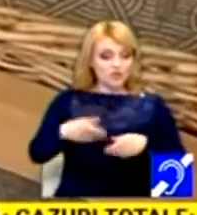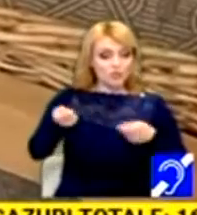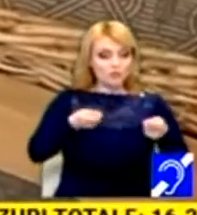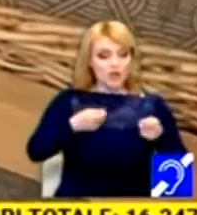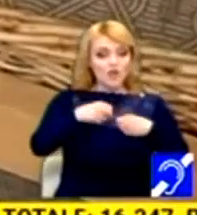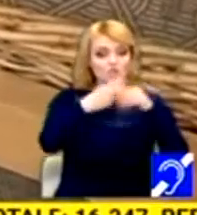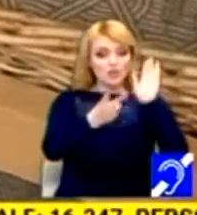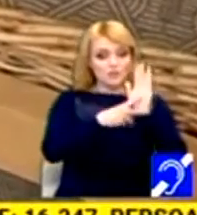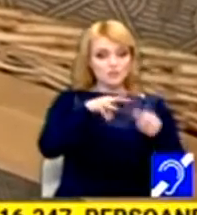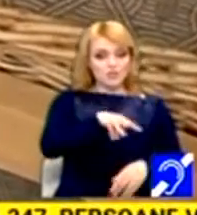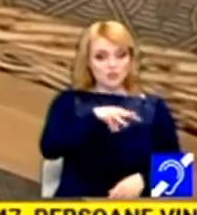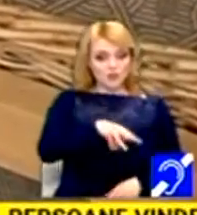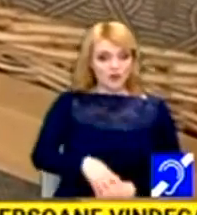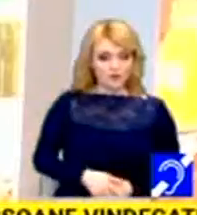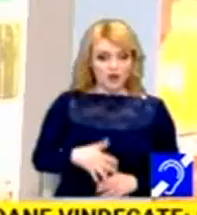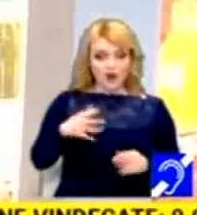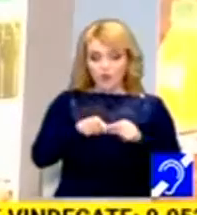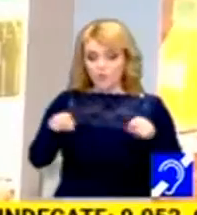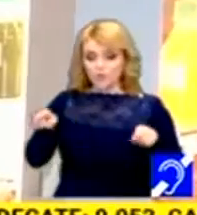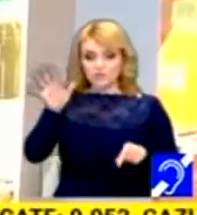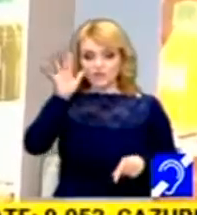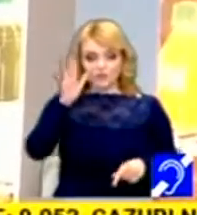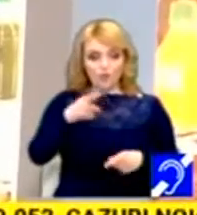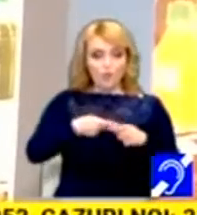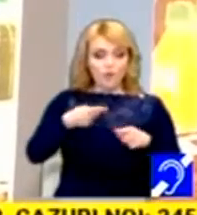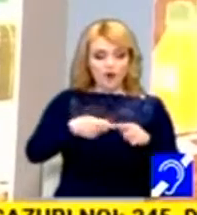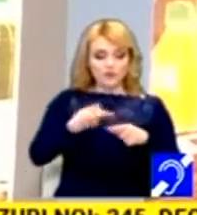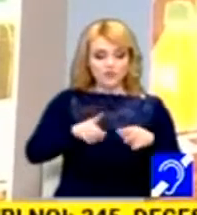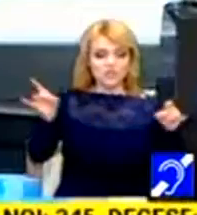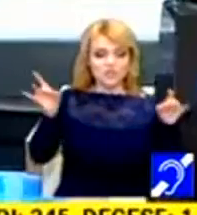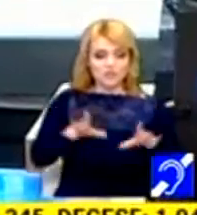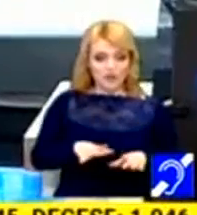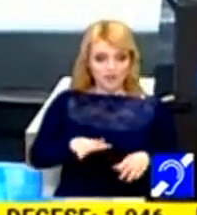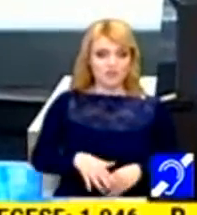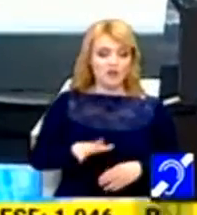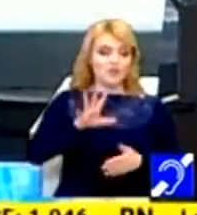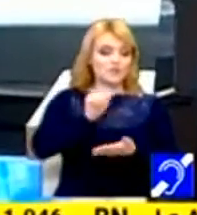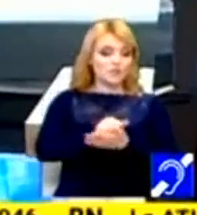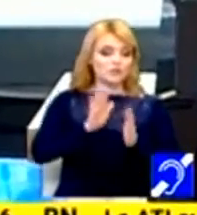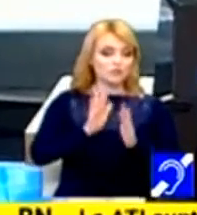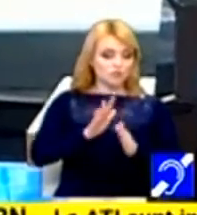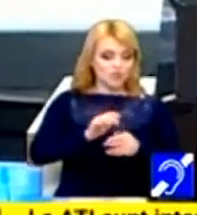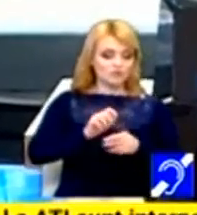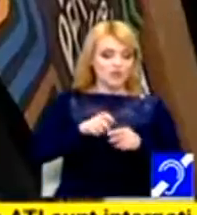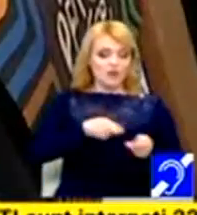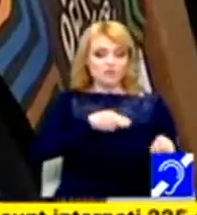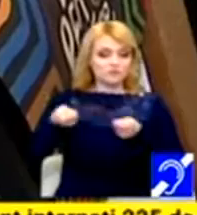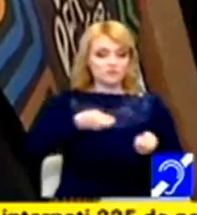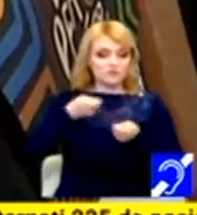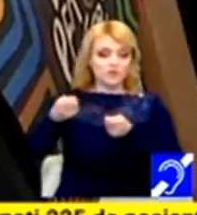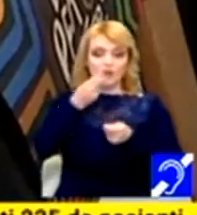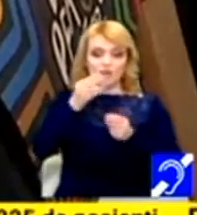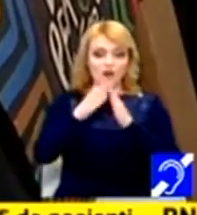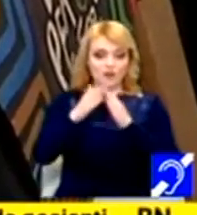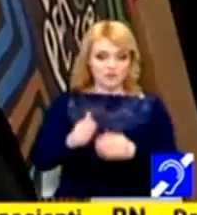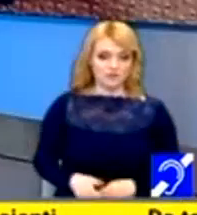pe 17 martie. În această perioadă, o parte din restaurante s-au limitat la serviciile de livrare a produselor la